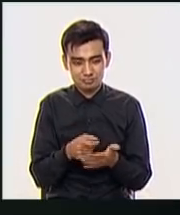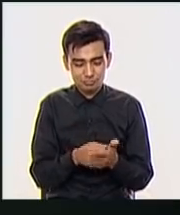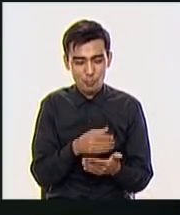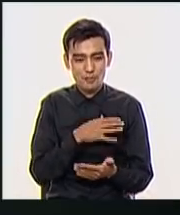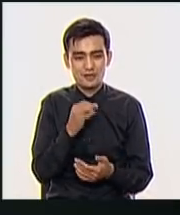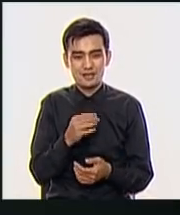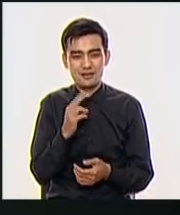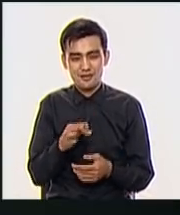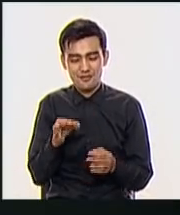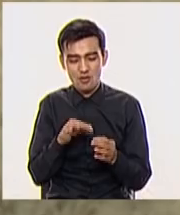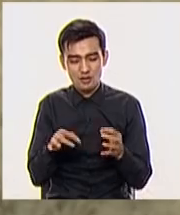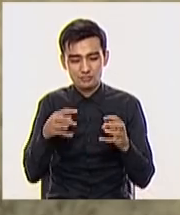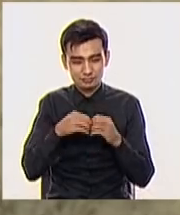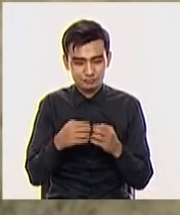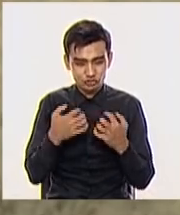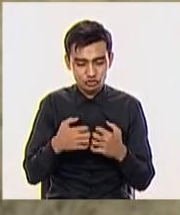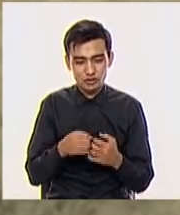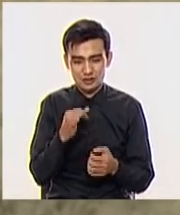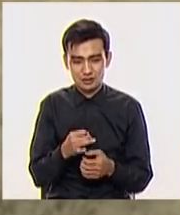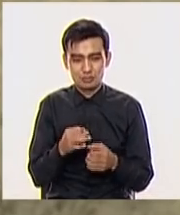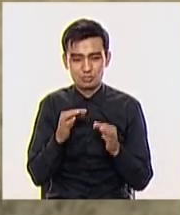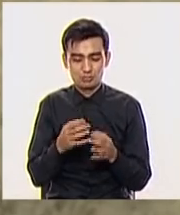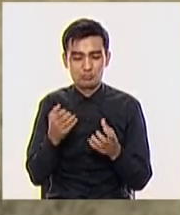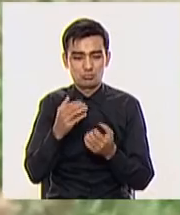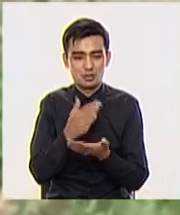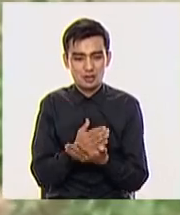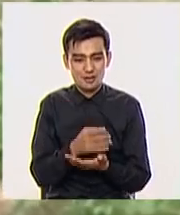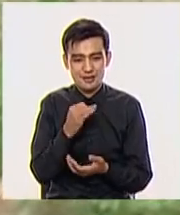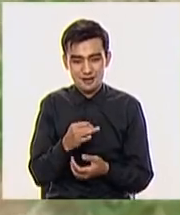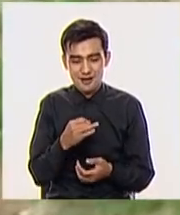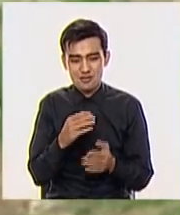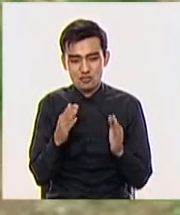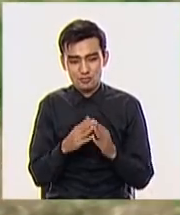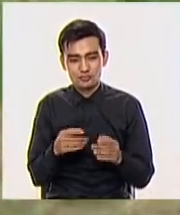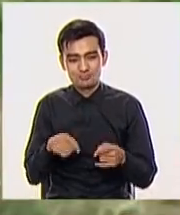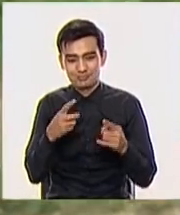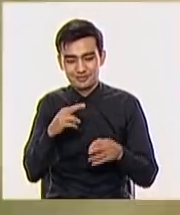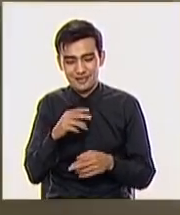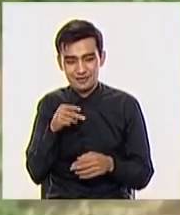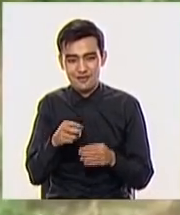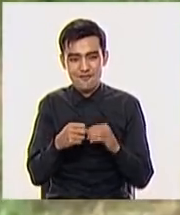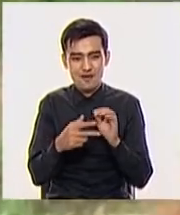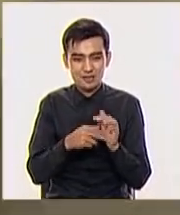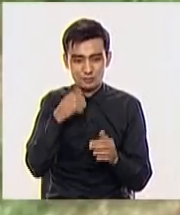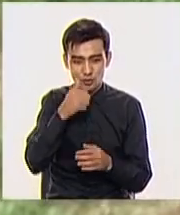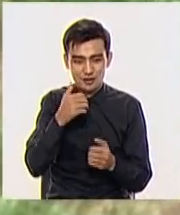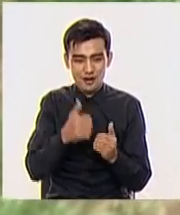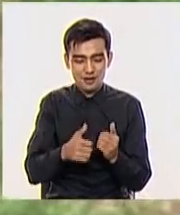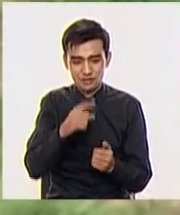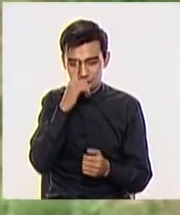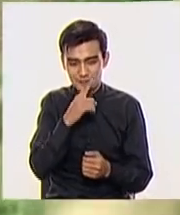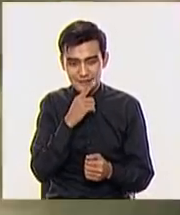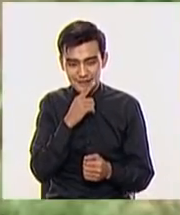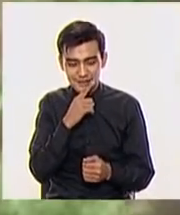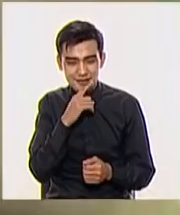тұрғын үй төлемдерін алады. Яғни министрлік тұрғын үй жағдайын жақсарту үшін 2018 жылдан бастап ай сайын берілетін